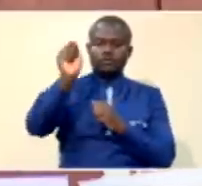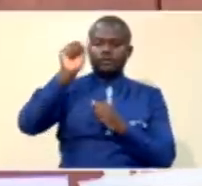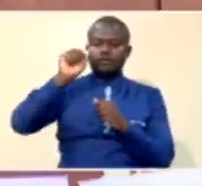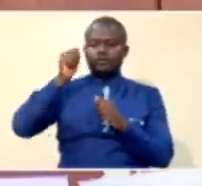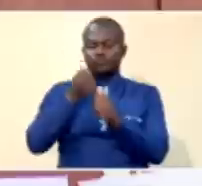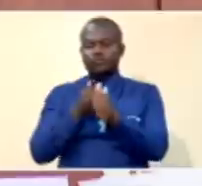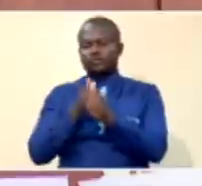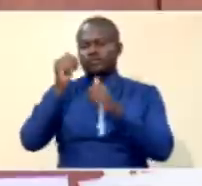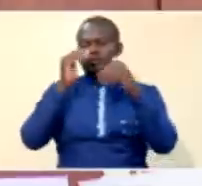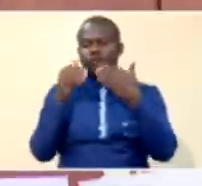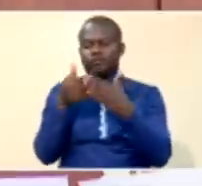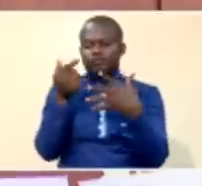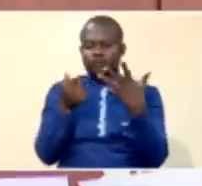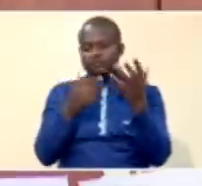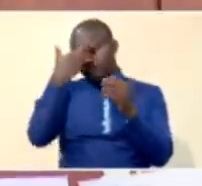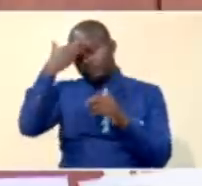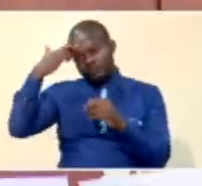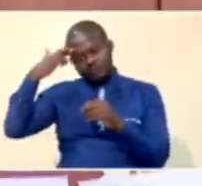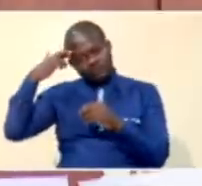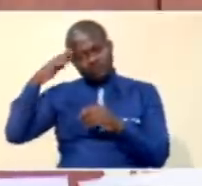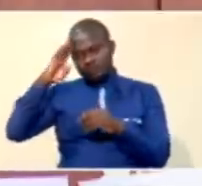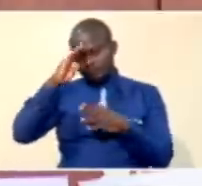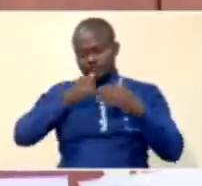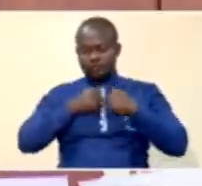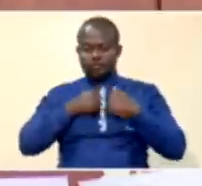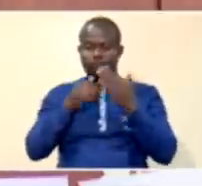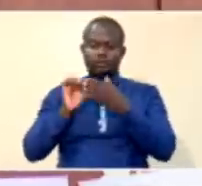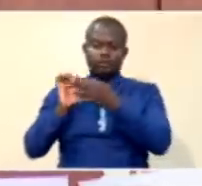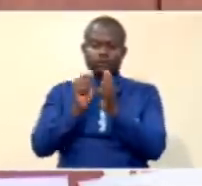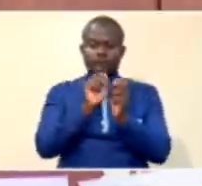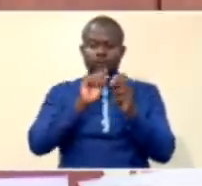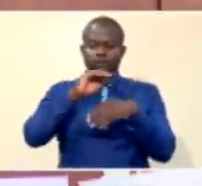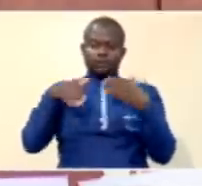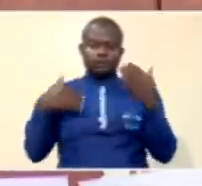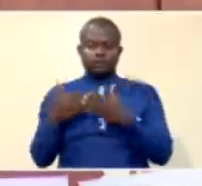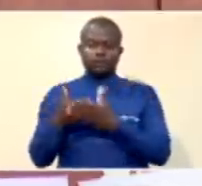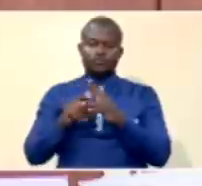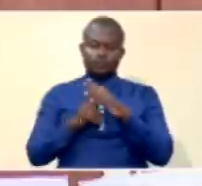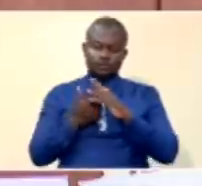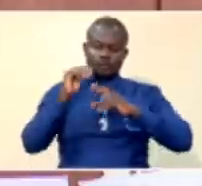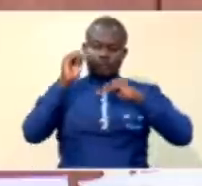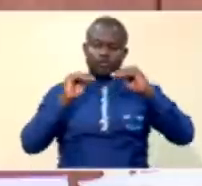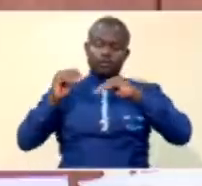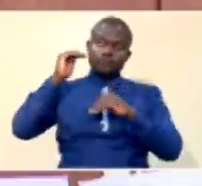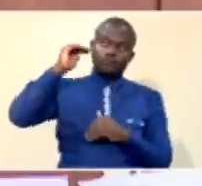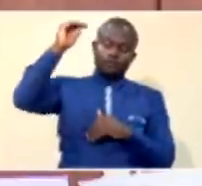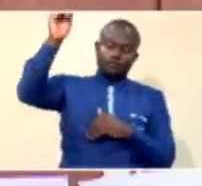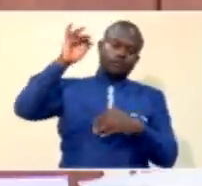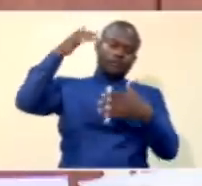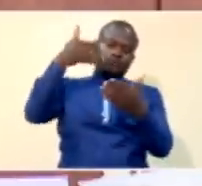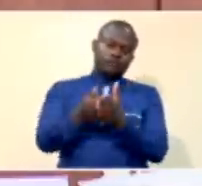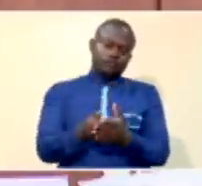rwego ibi akaba ariyo mpamvu polisi y'u Rwanda ifatanya n'abaturage guhera ku nzego zo hejuru